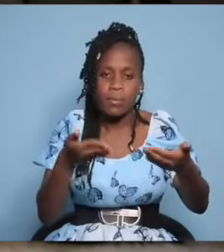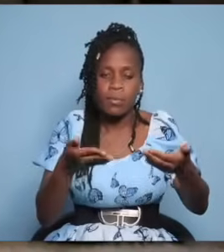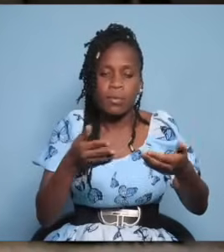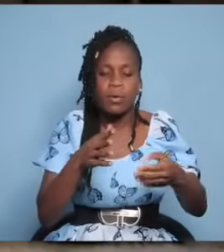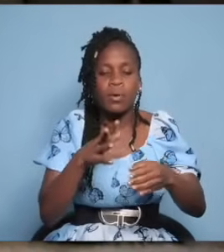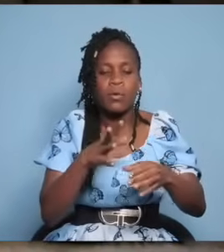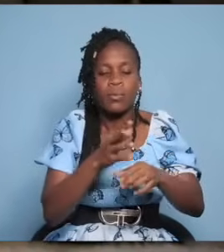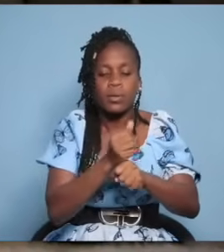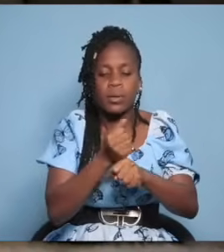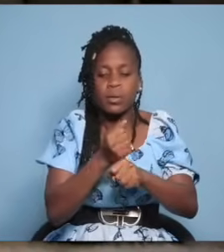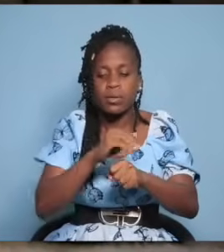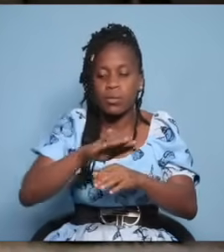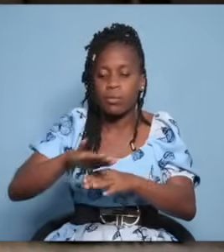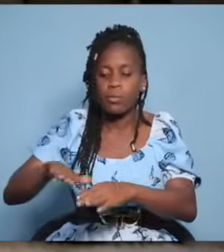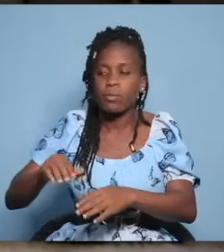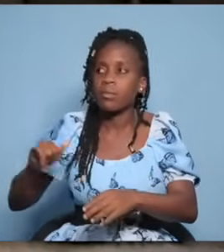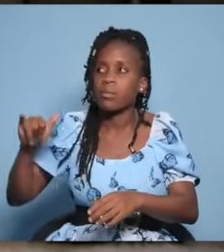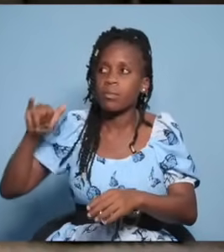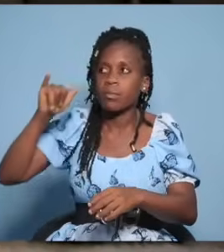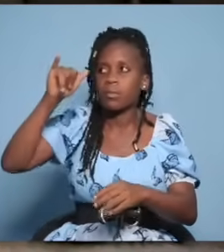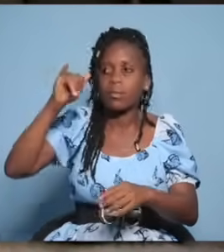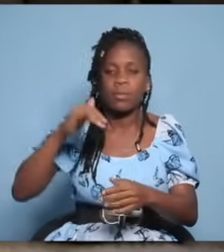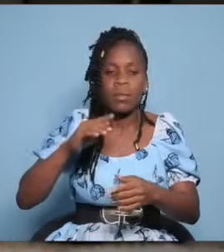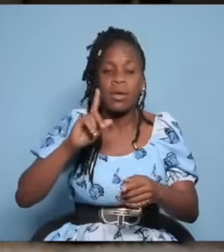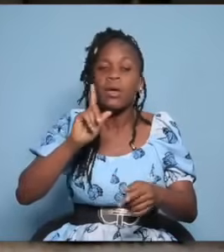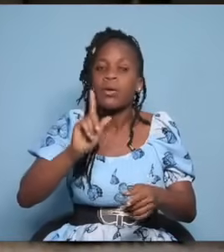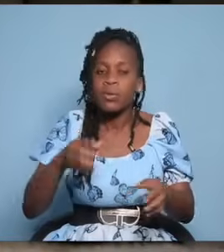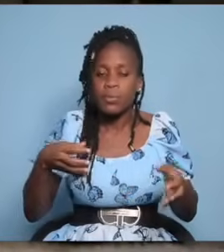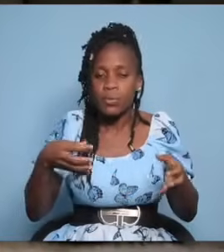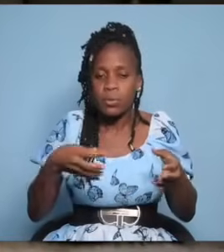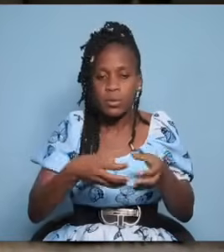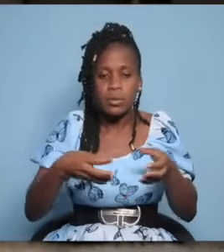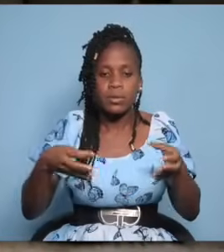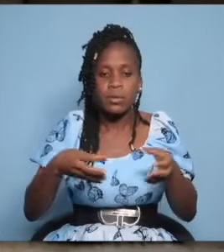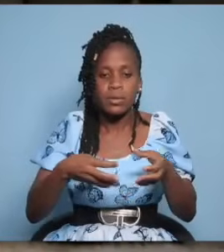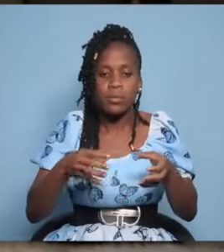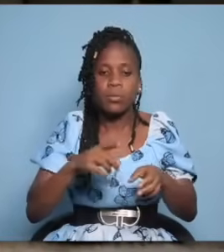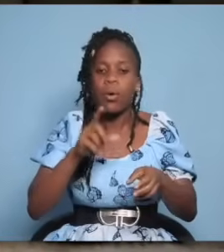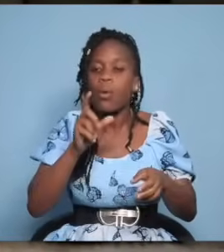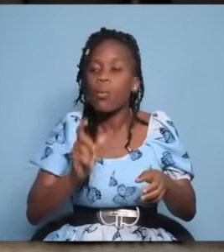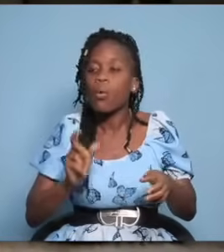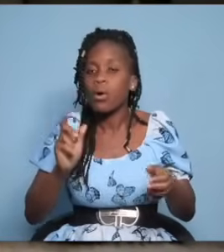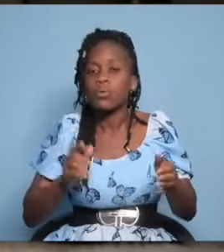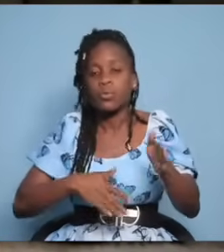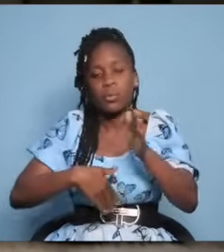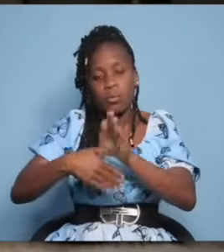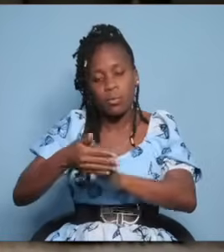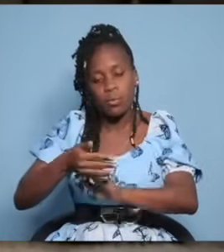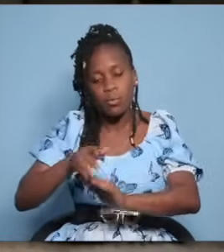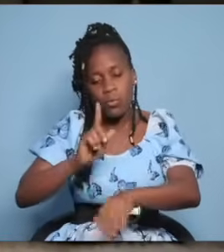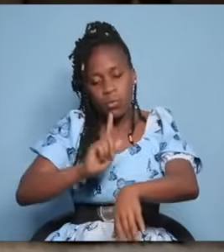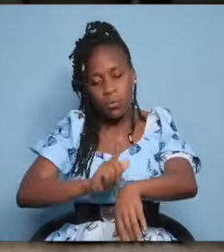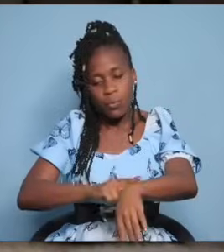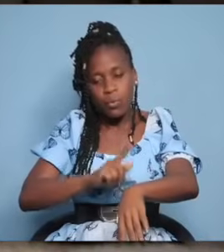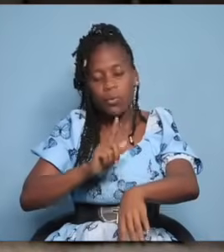mabaki ya ndege, kuna timu ya watu wa mwanzo kabisa ilifika pale. Yani wakati ndege imedondoka, kabla timu